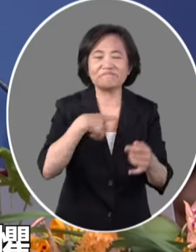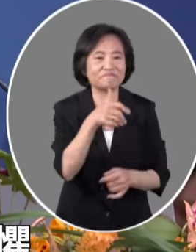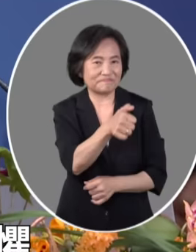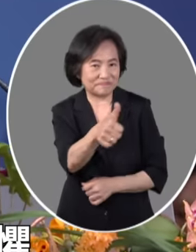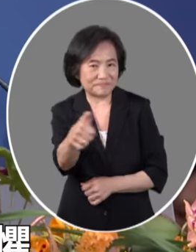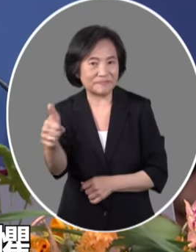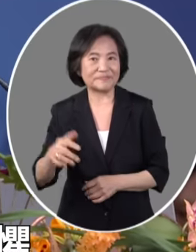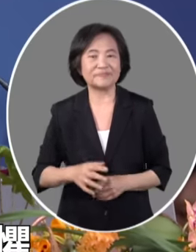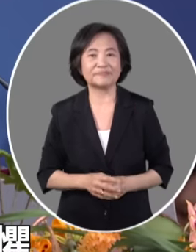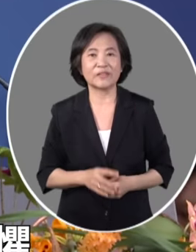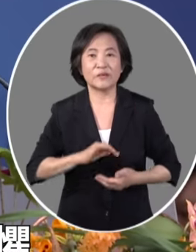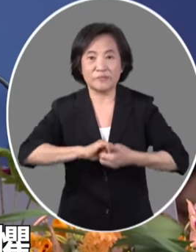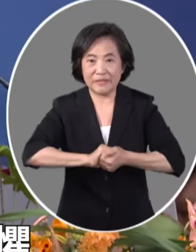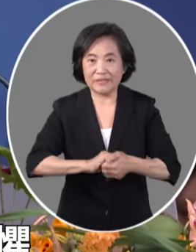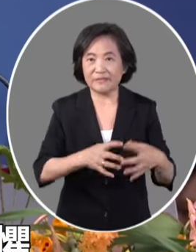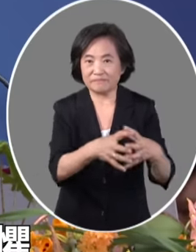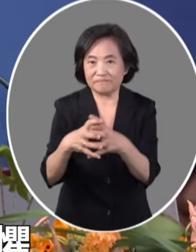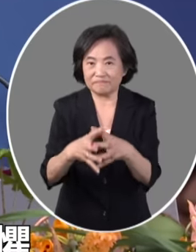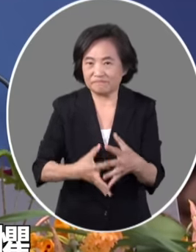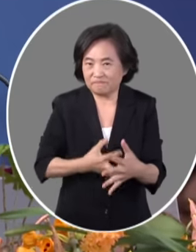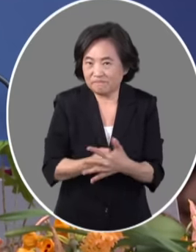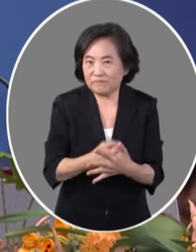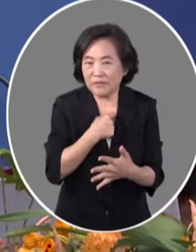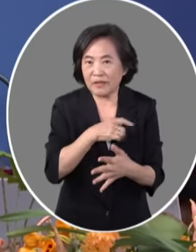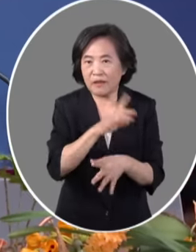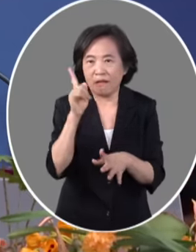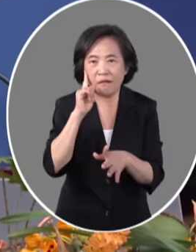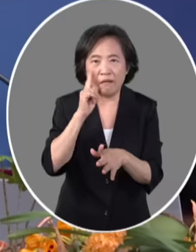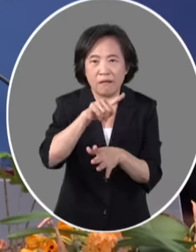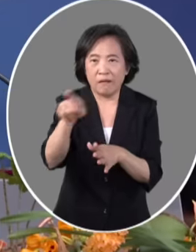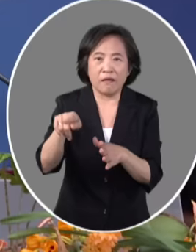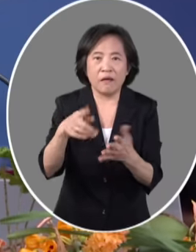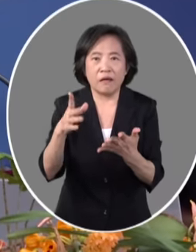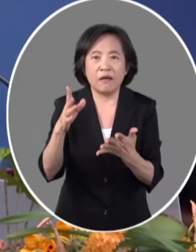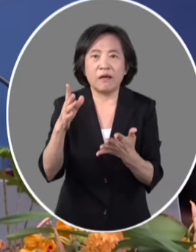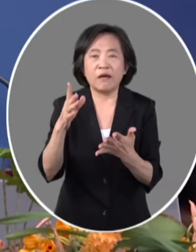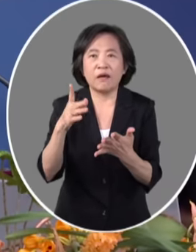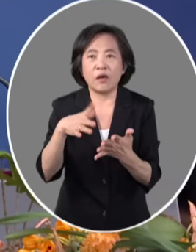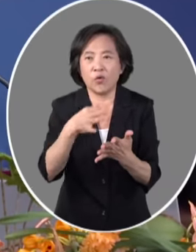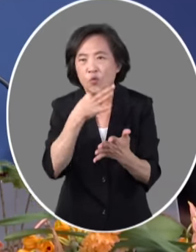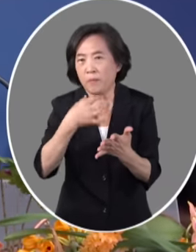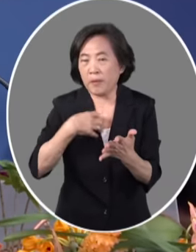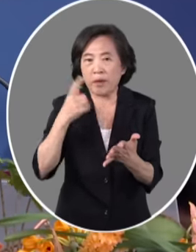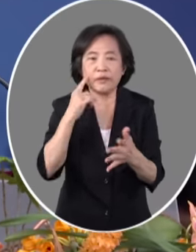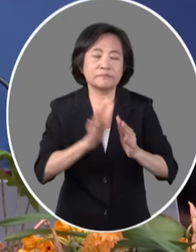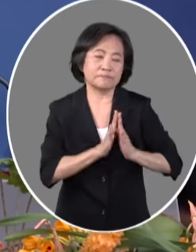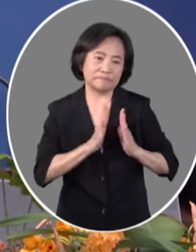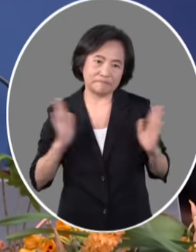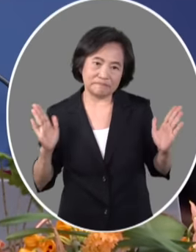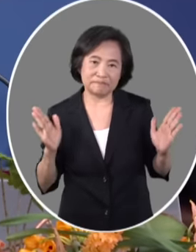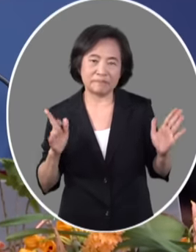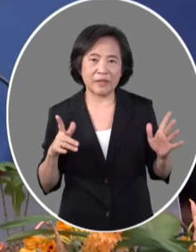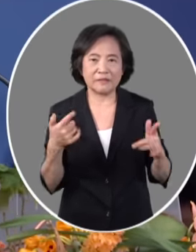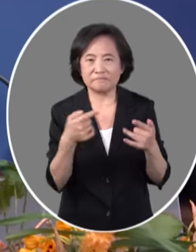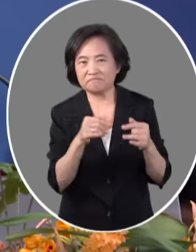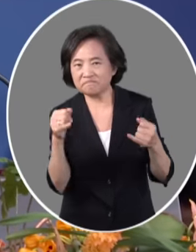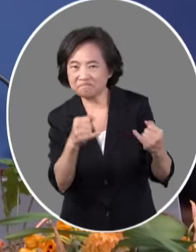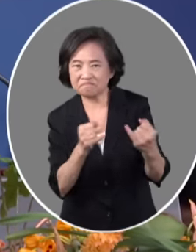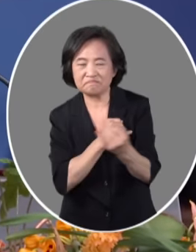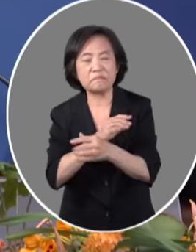能用团结战胜恐惧，用包容化解仇恨，用民主克服挑